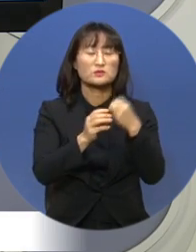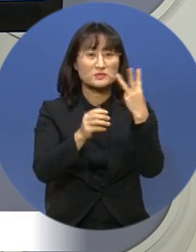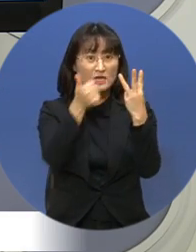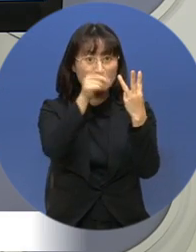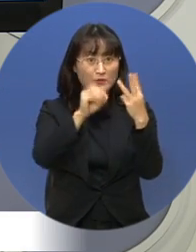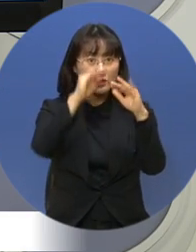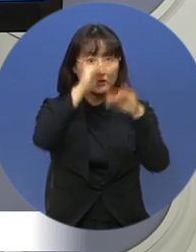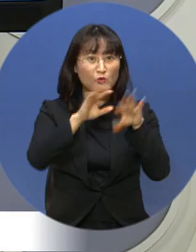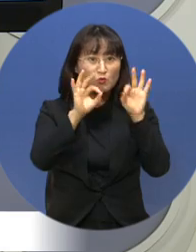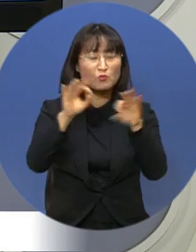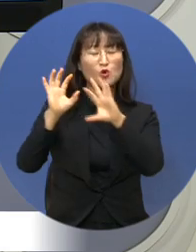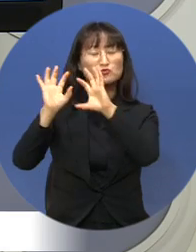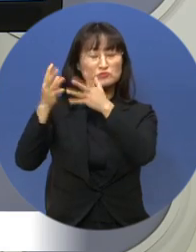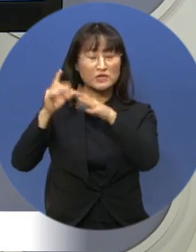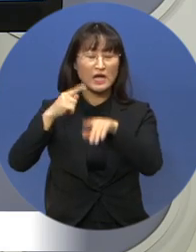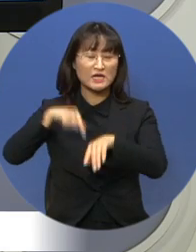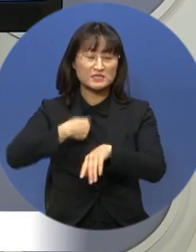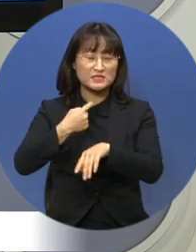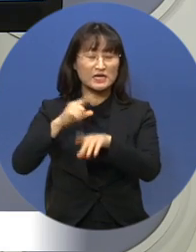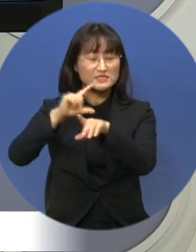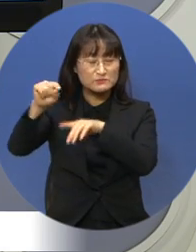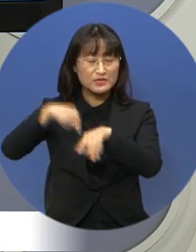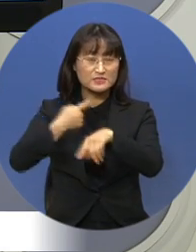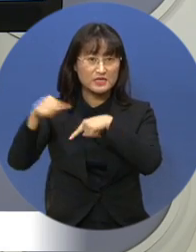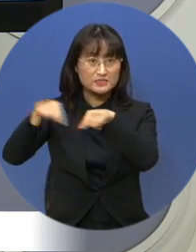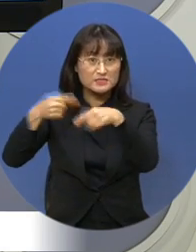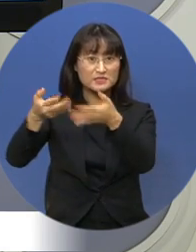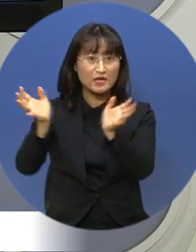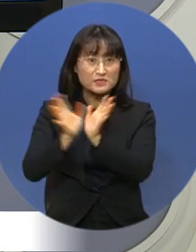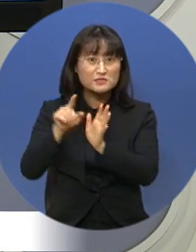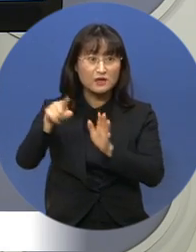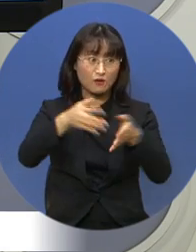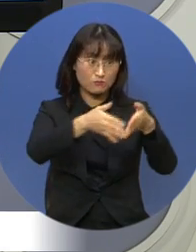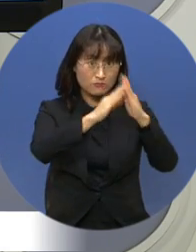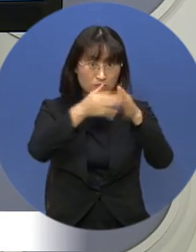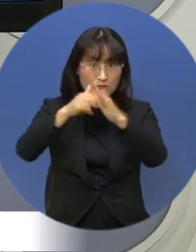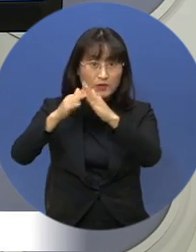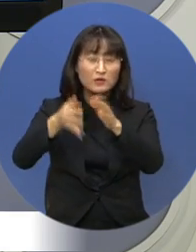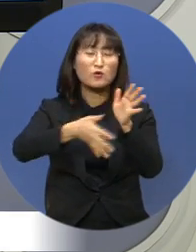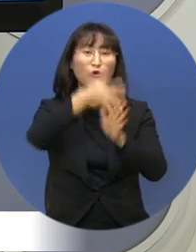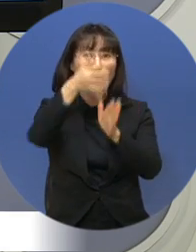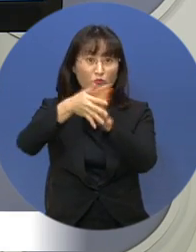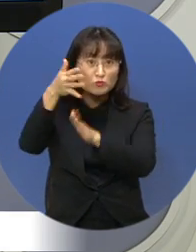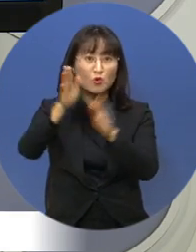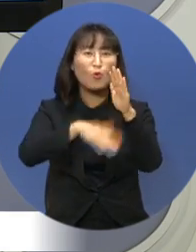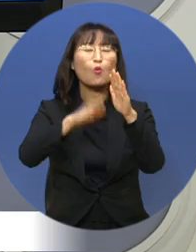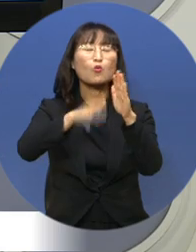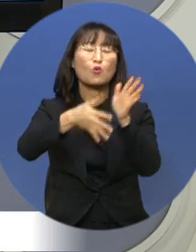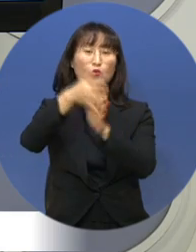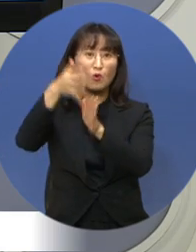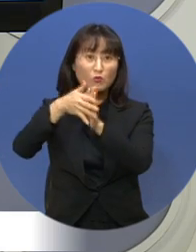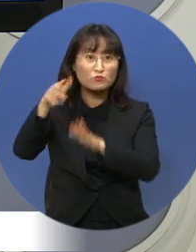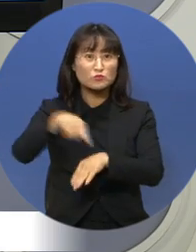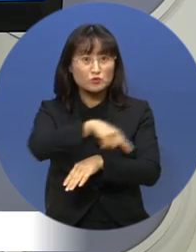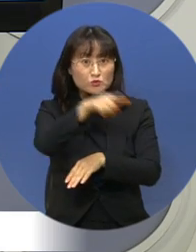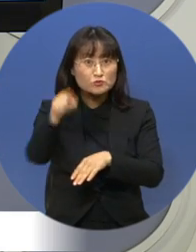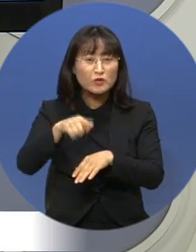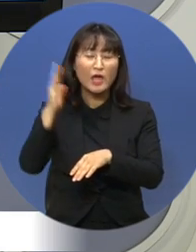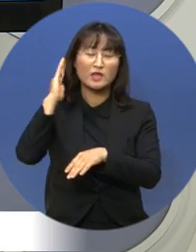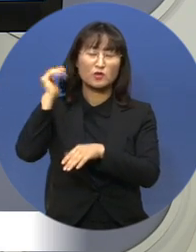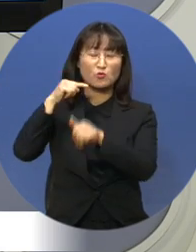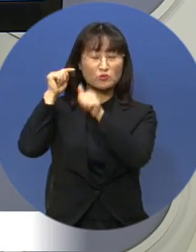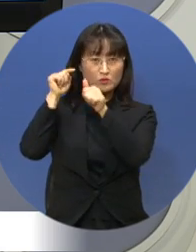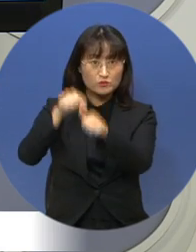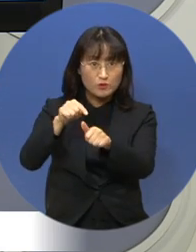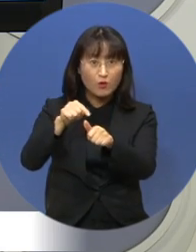지자체가 신축하는 청사 문화시설 등의 공공 건물 과 0 0 2 0 시술 중 대통령령으로 정하는